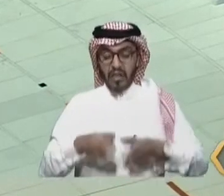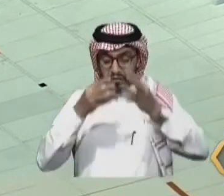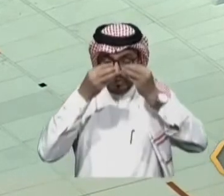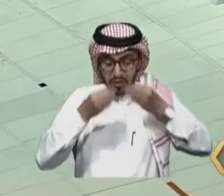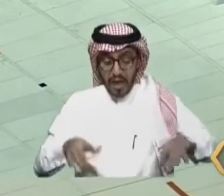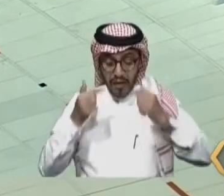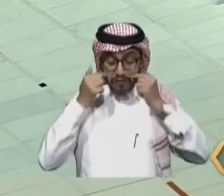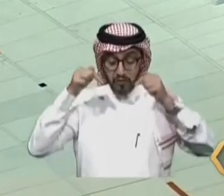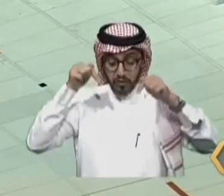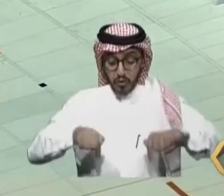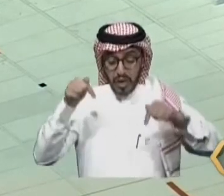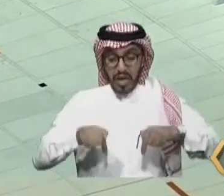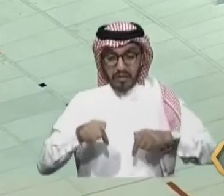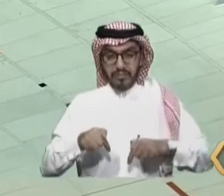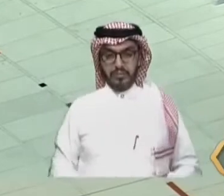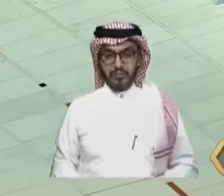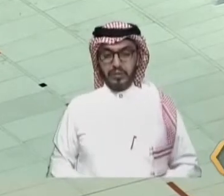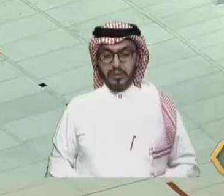في الدنيا